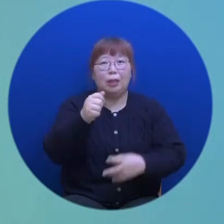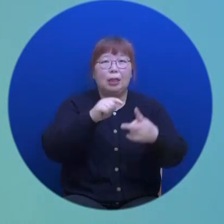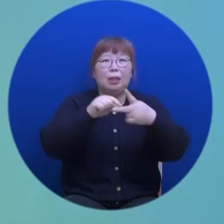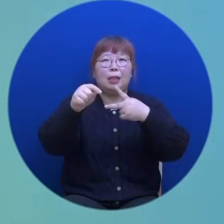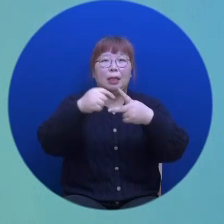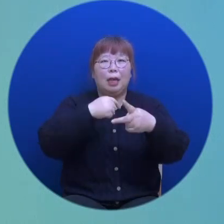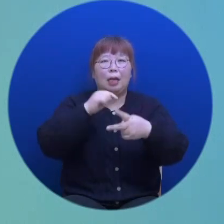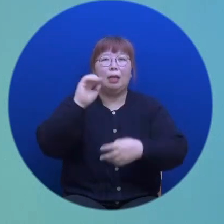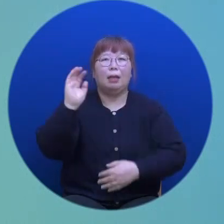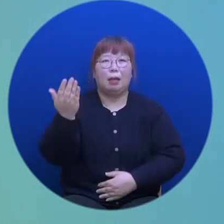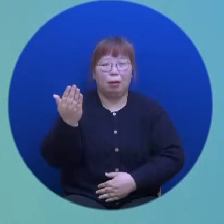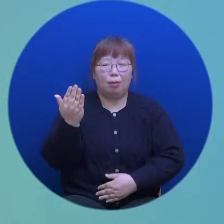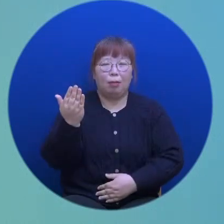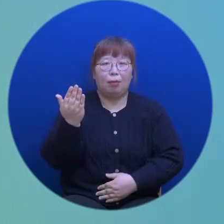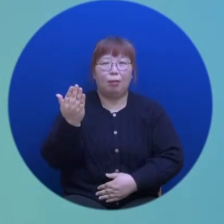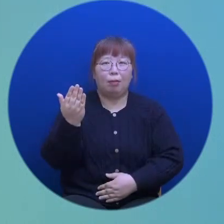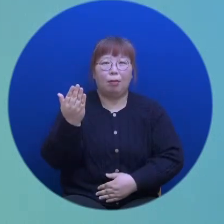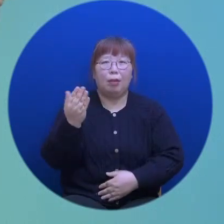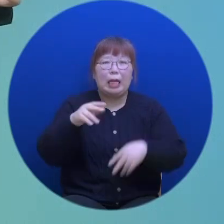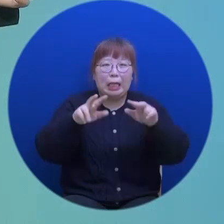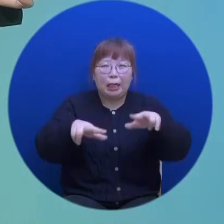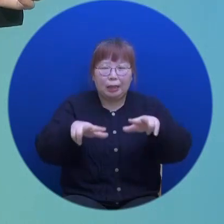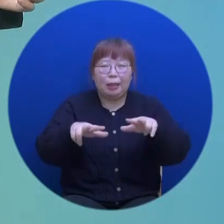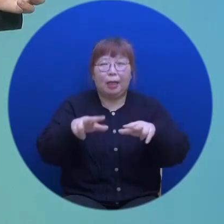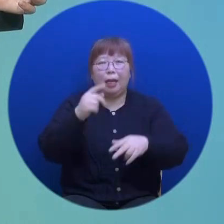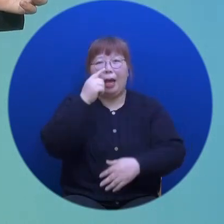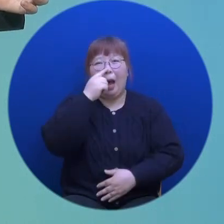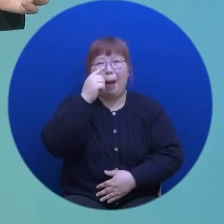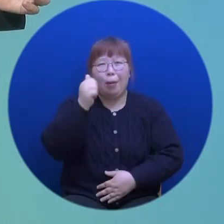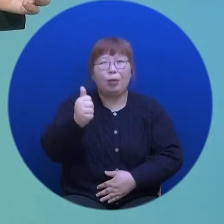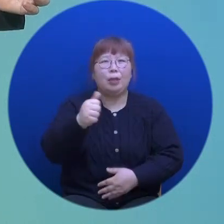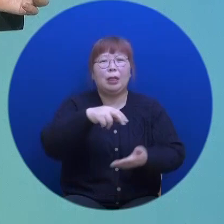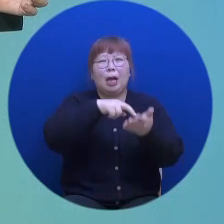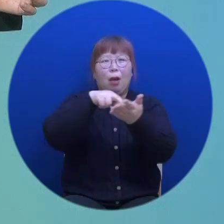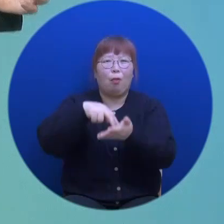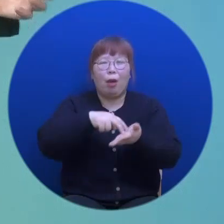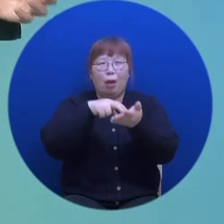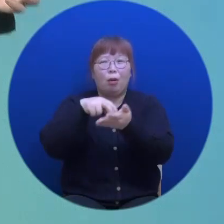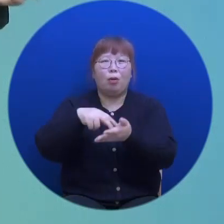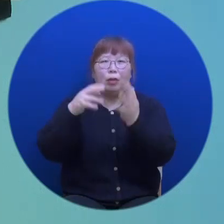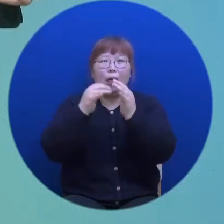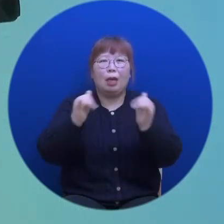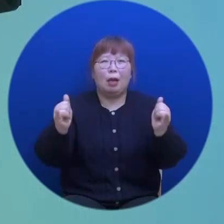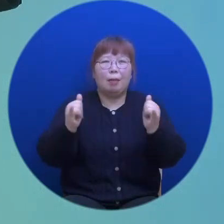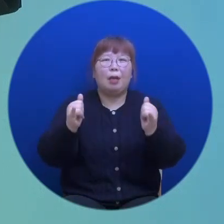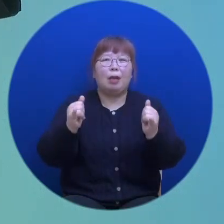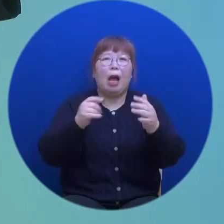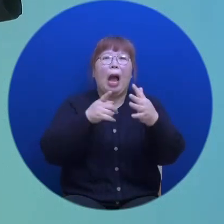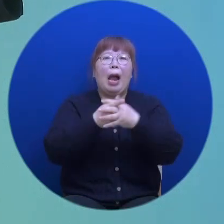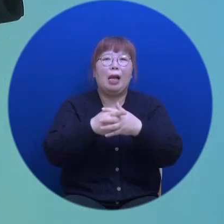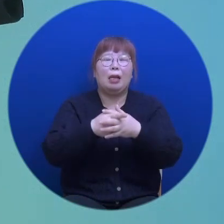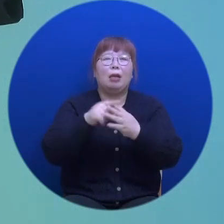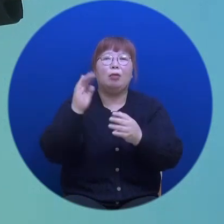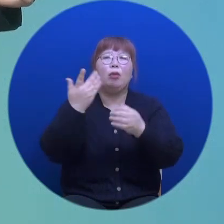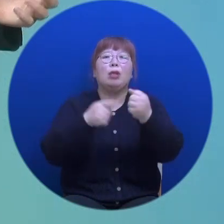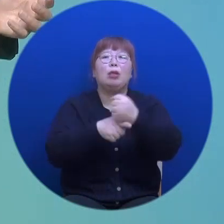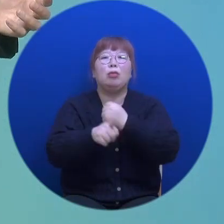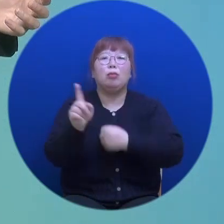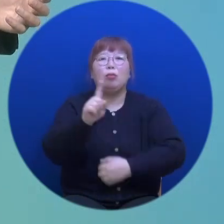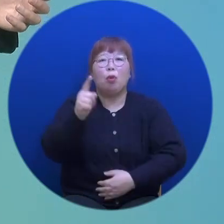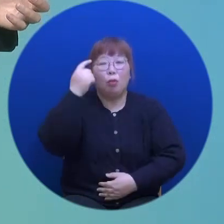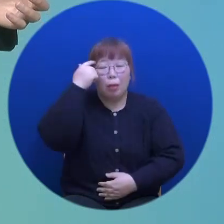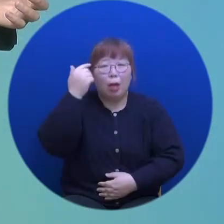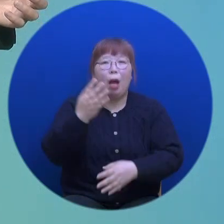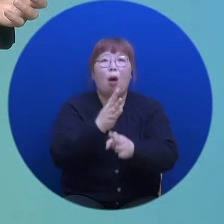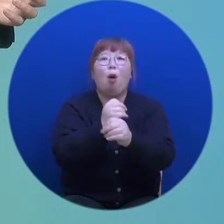이해하게 되고 이제 아버지가 외로운 분이었음을 알게 된 이유가 뭐예요? 언제